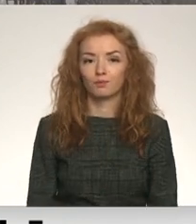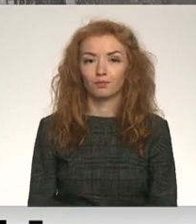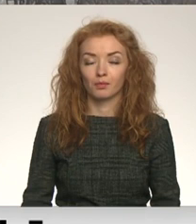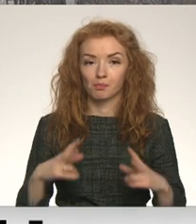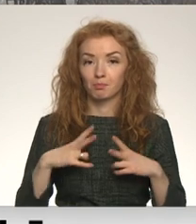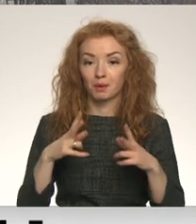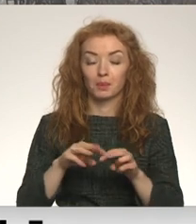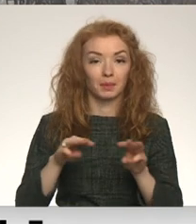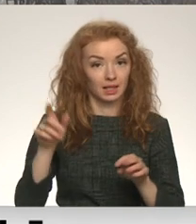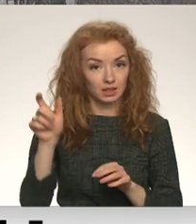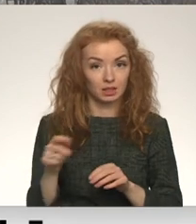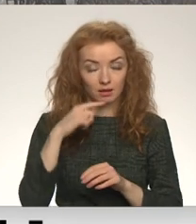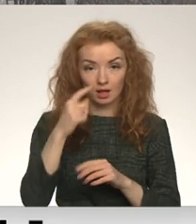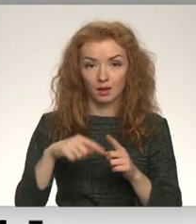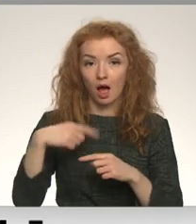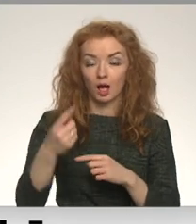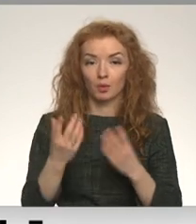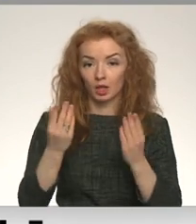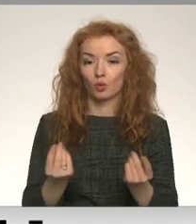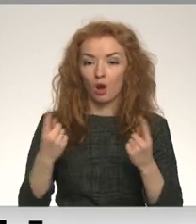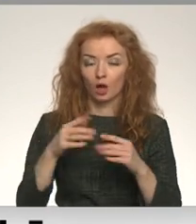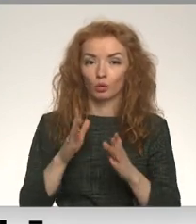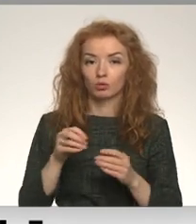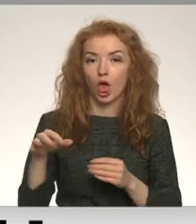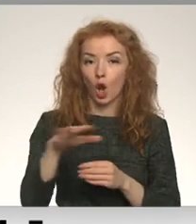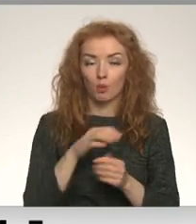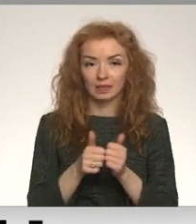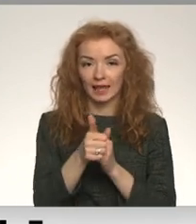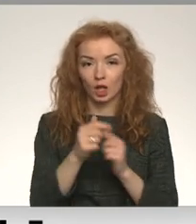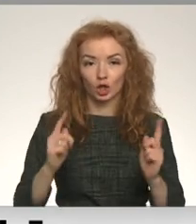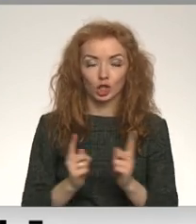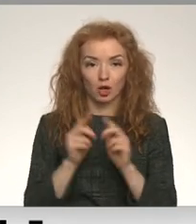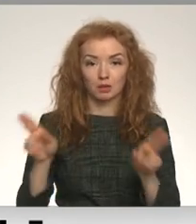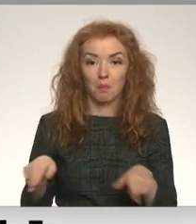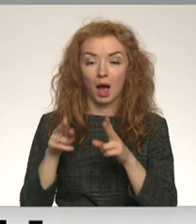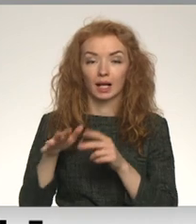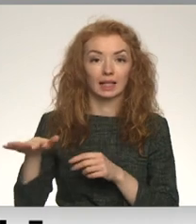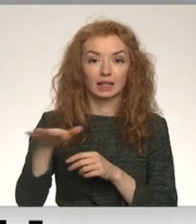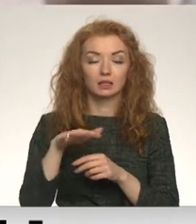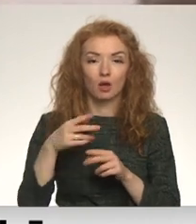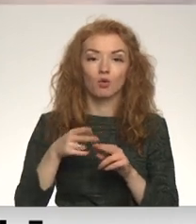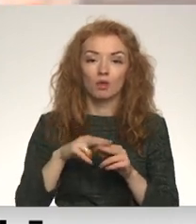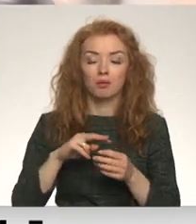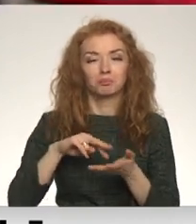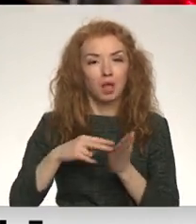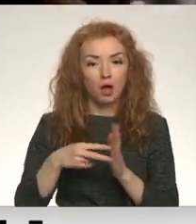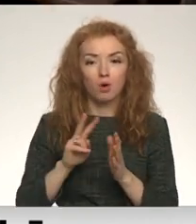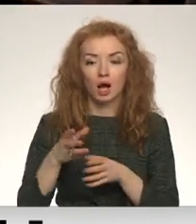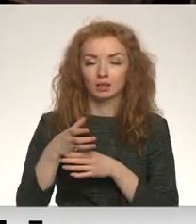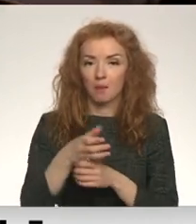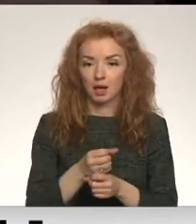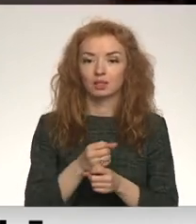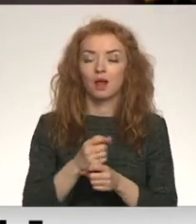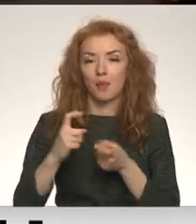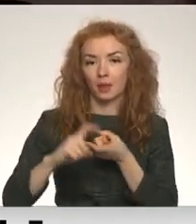Premjeras pauda, ka nākamo dienu laikā plānot Eiropas līderu tikšanās Parīzē, kur tiks apspriesti veidi, kā mazināt